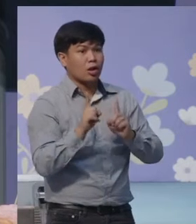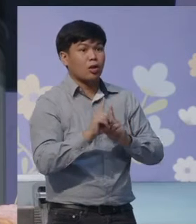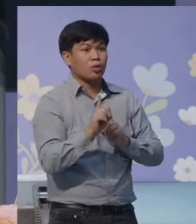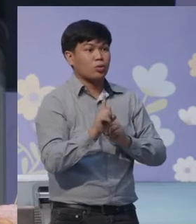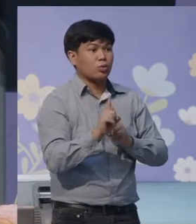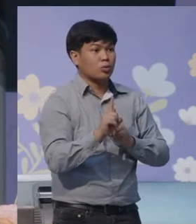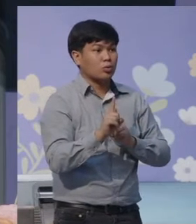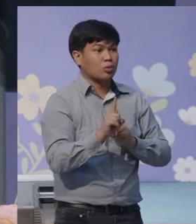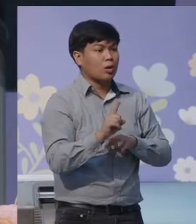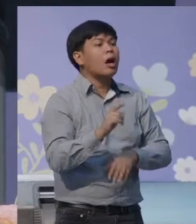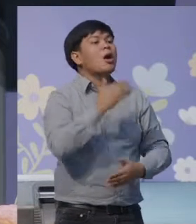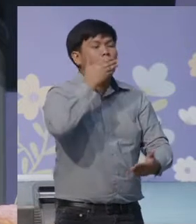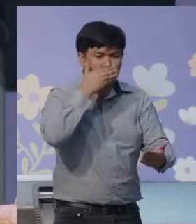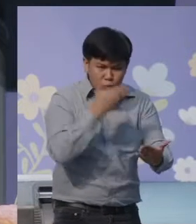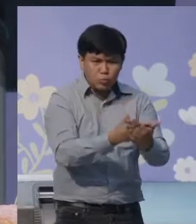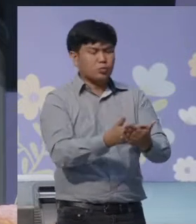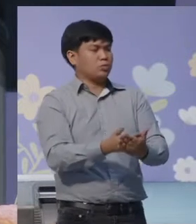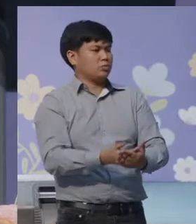maganda yan.